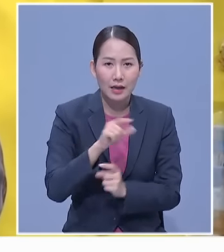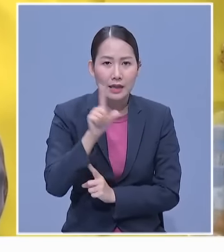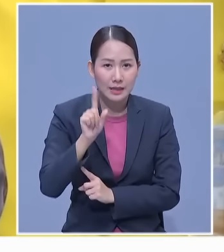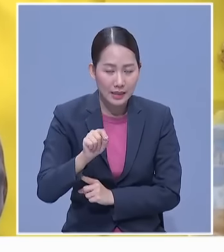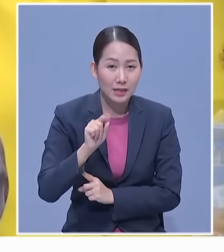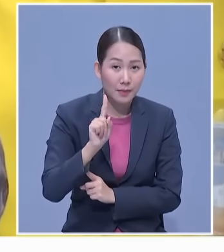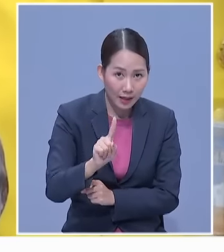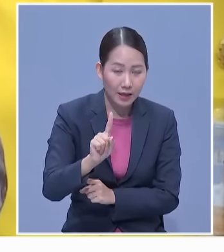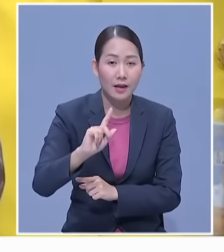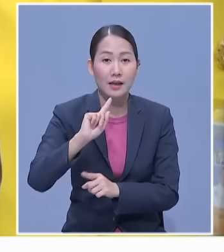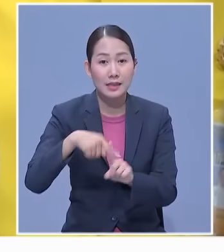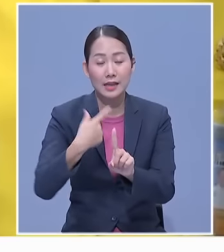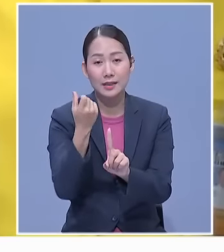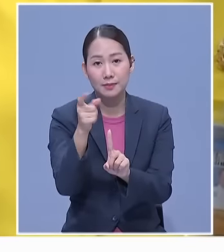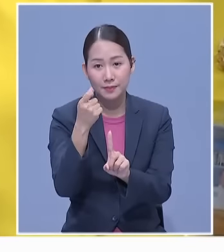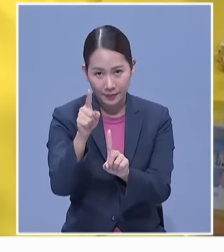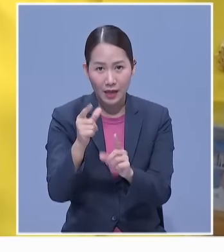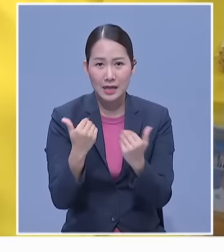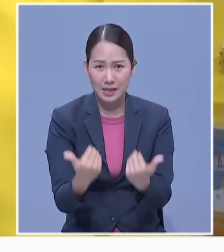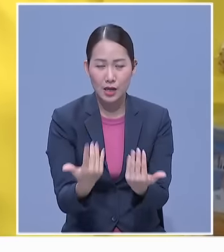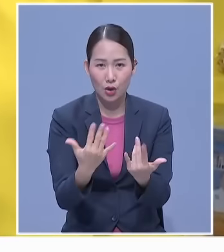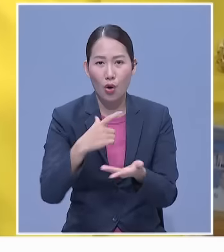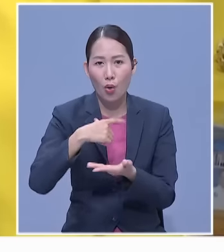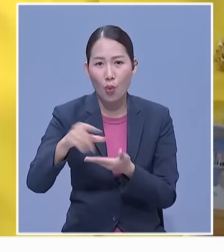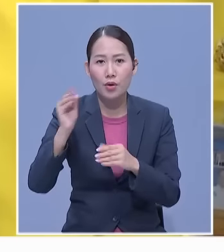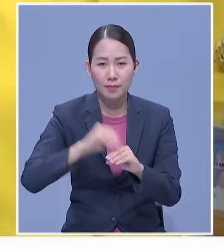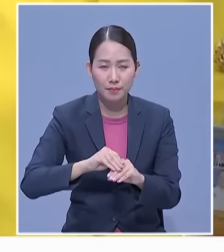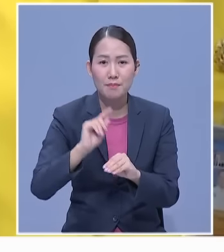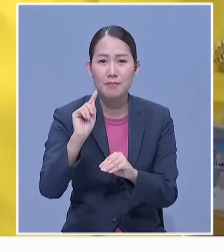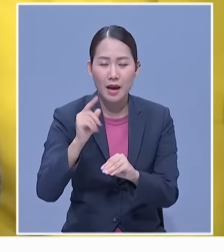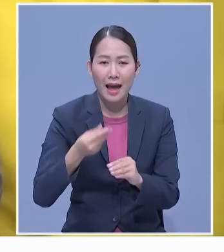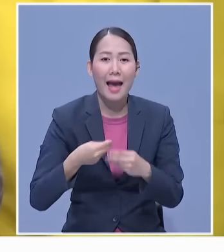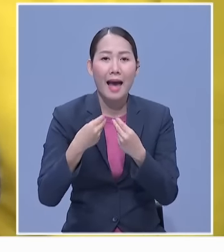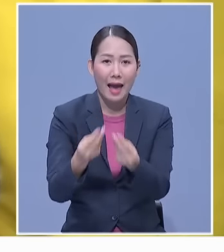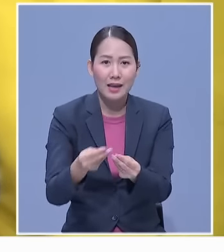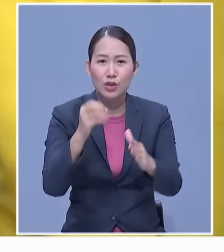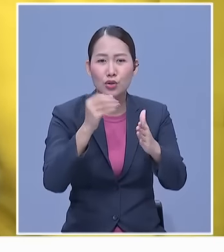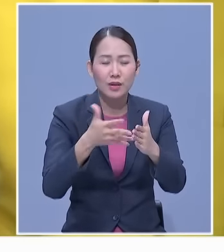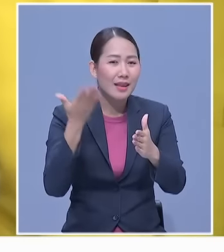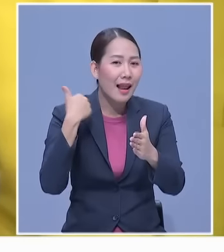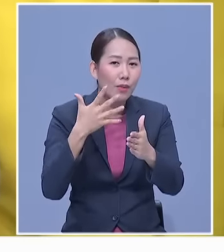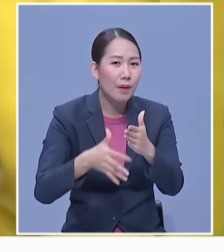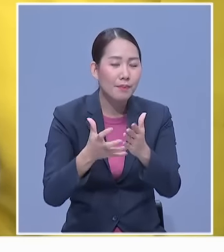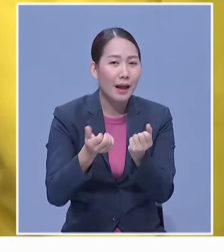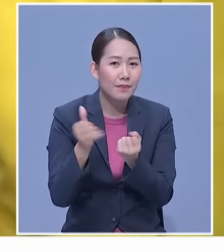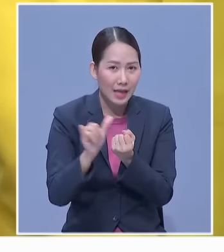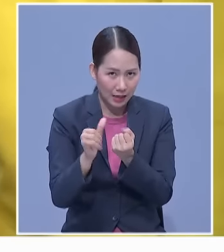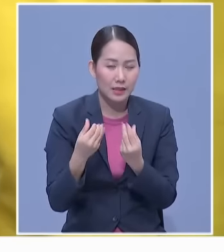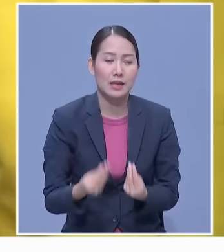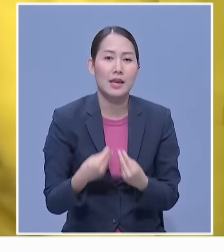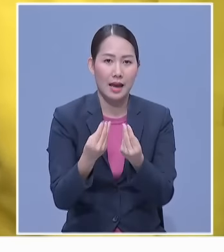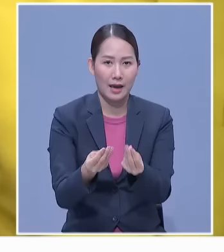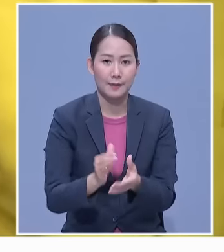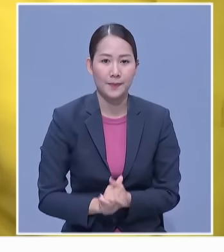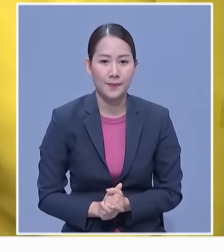เดี๋ยวไปฟังเสียงนายกเรื่องของการโอนในกลุ่มที่ตกหล่นค่ะก็มีการเอรายงานเรื่องเงิน 10,000บาทนะคะที่เอ่อ